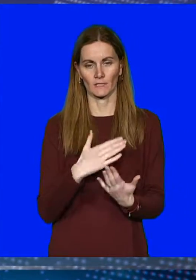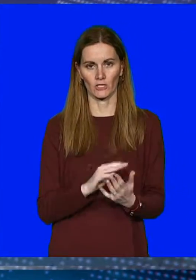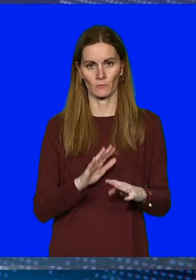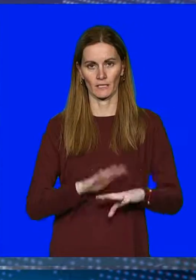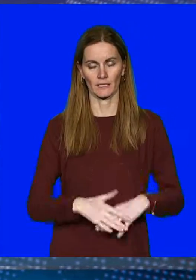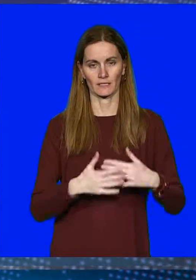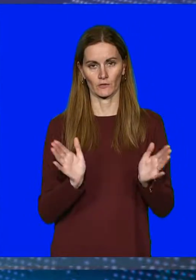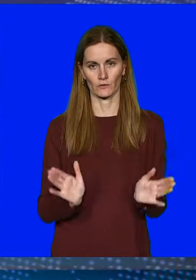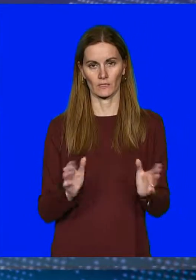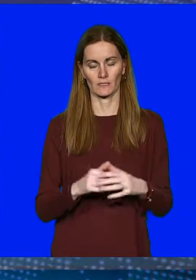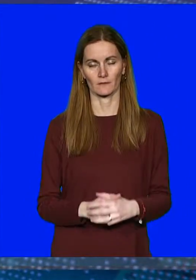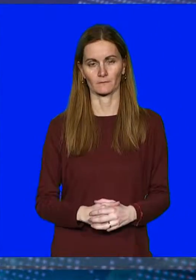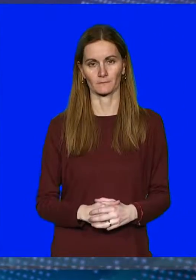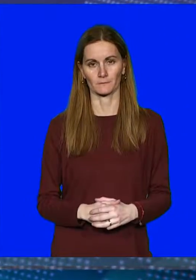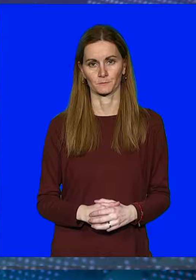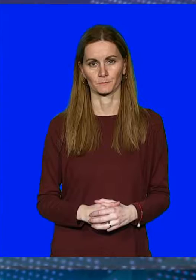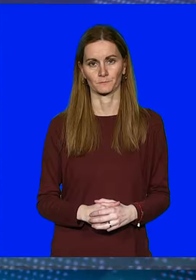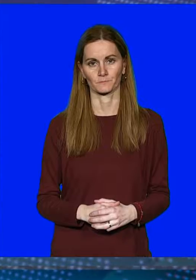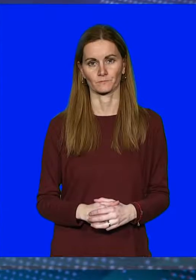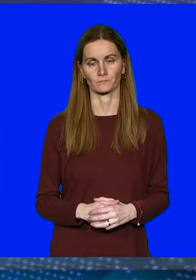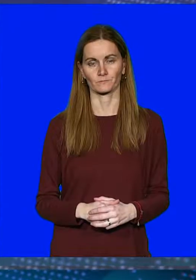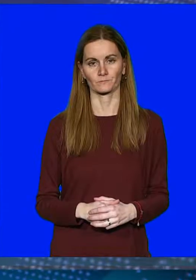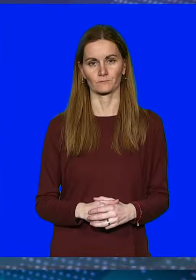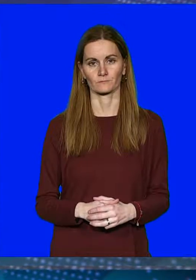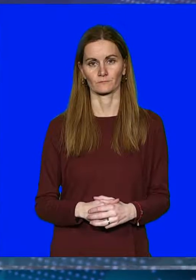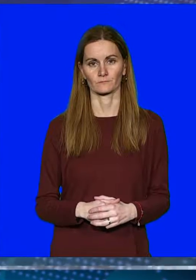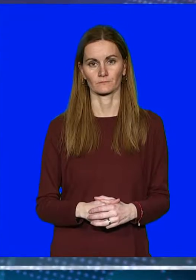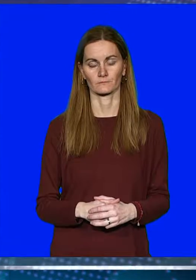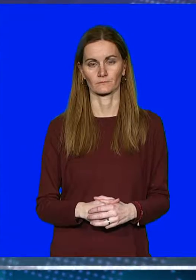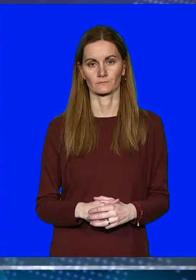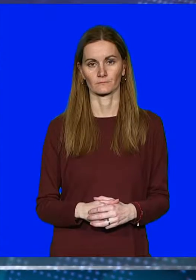i ostale vijesti pratite na našoj internet punjestri.